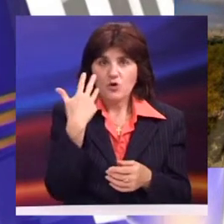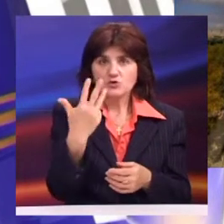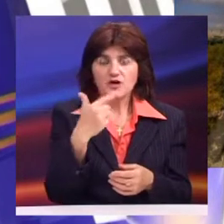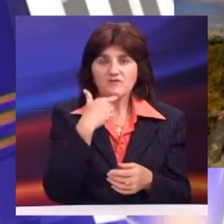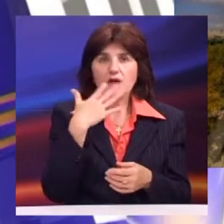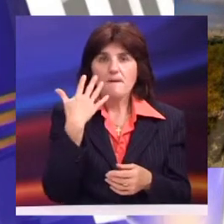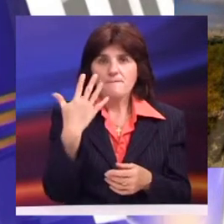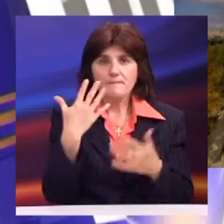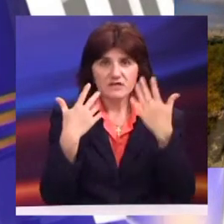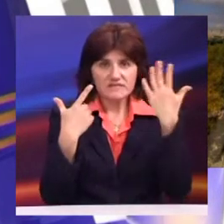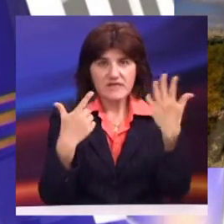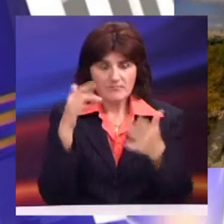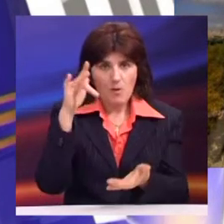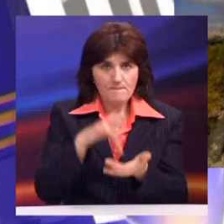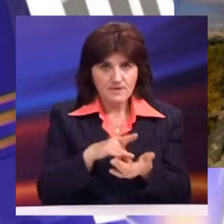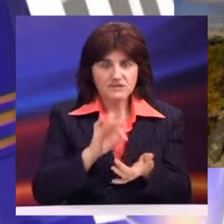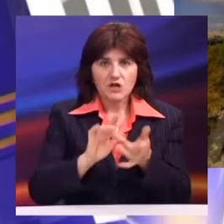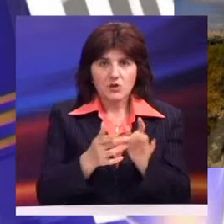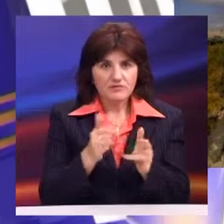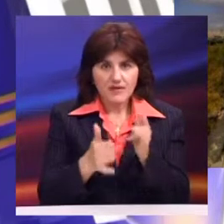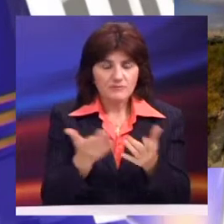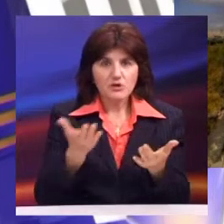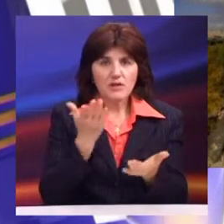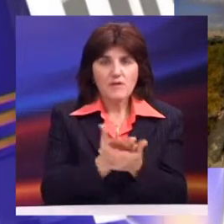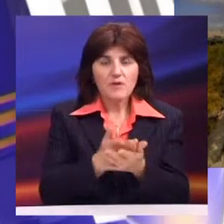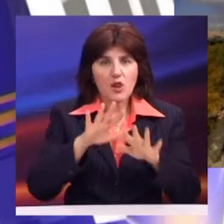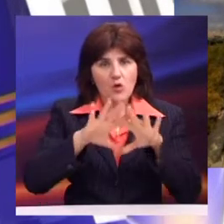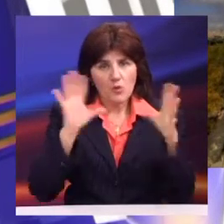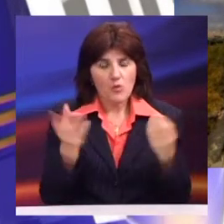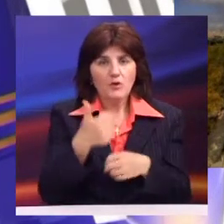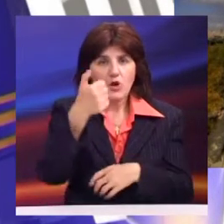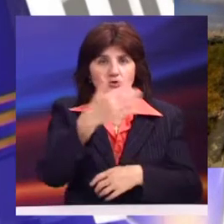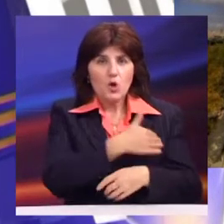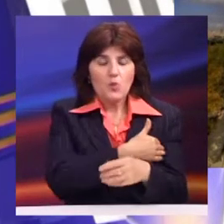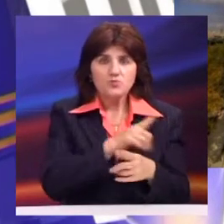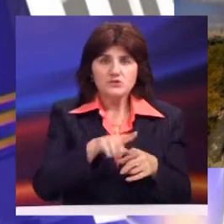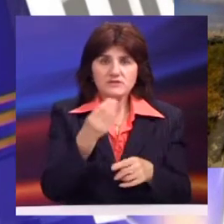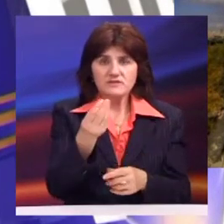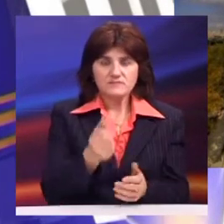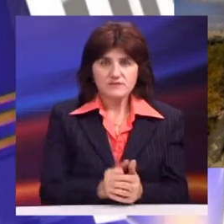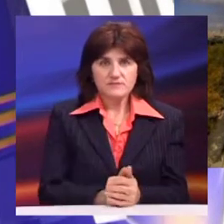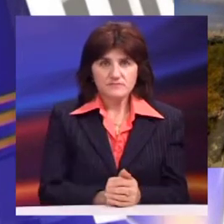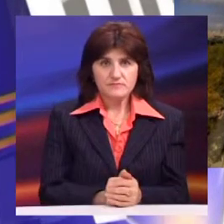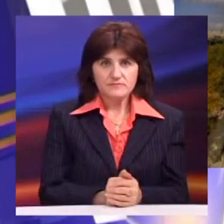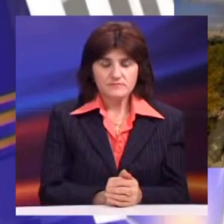je prvo, četvrto, peto i sedmo mesto na takmičenju u kojem je učestvovalo više od 100 učenika iz cele